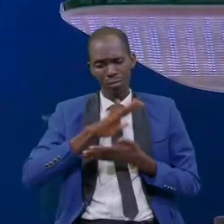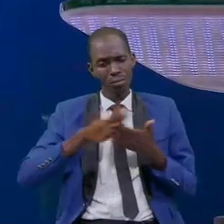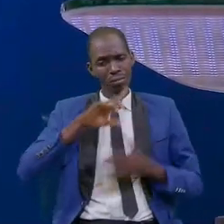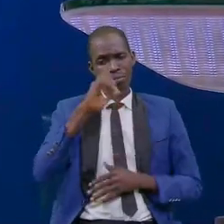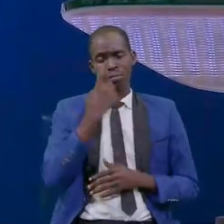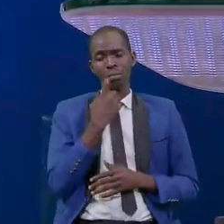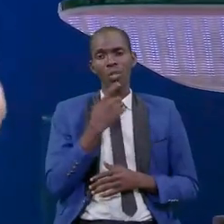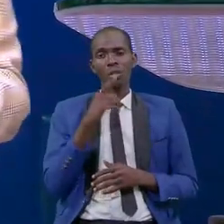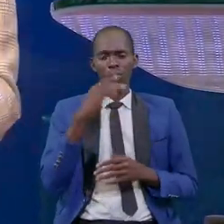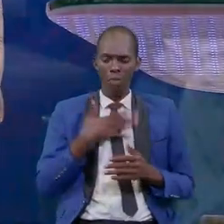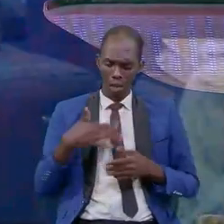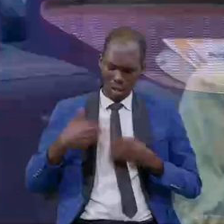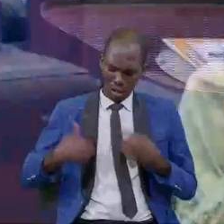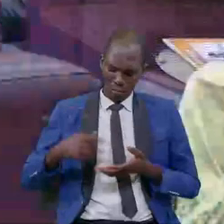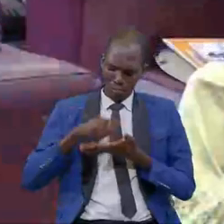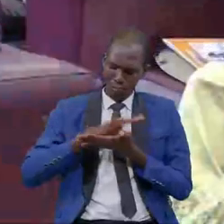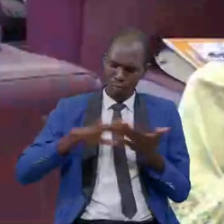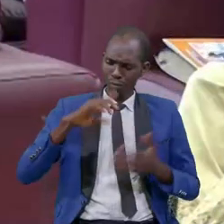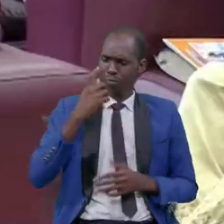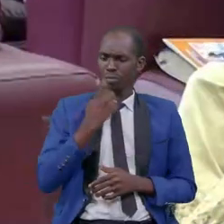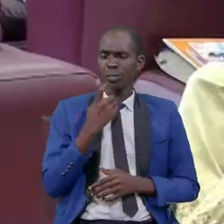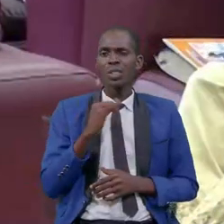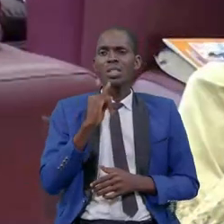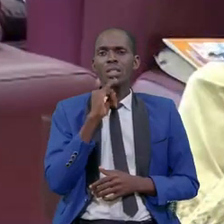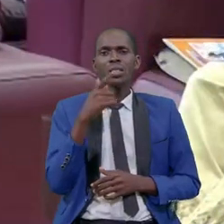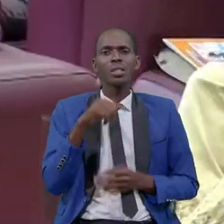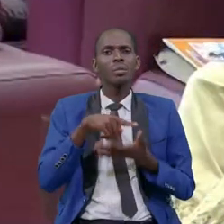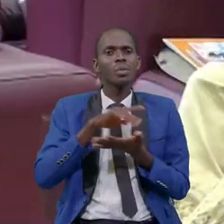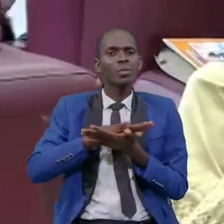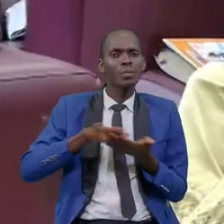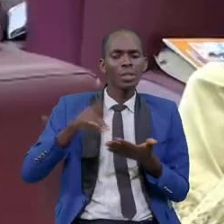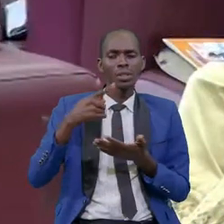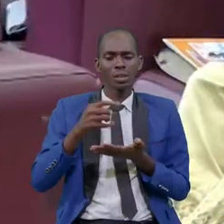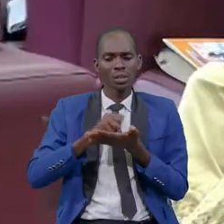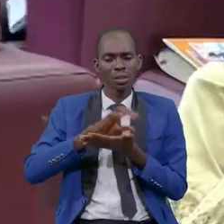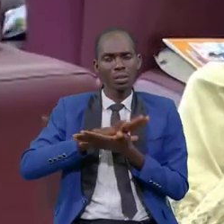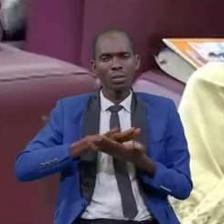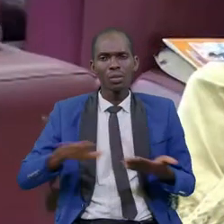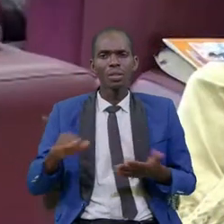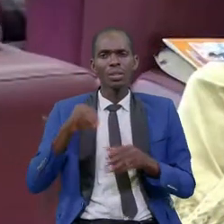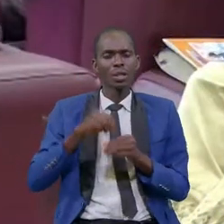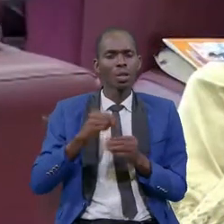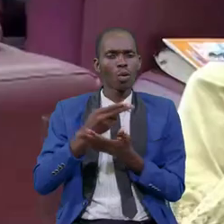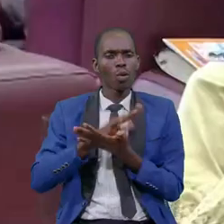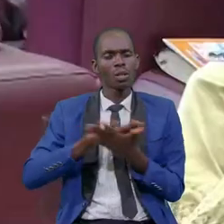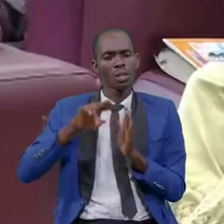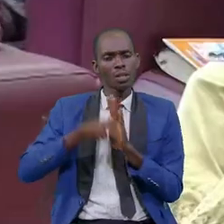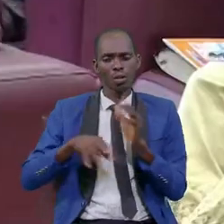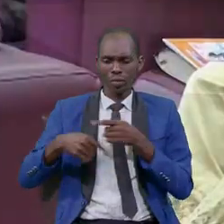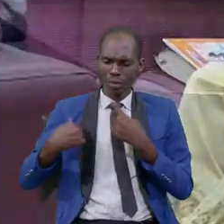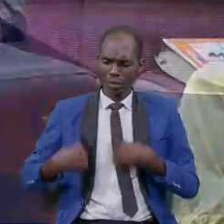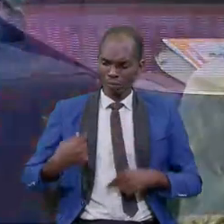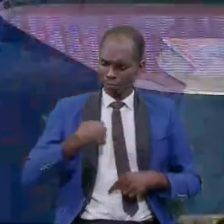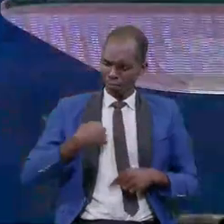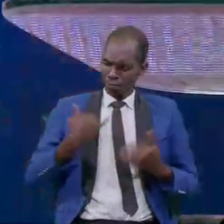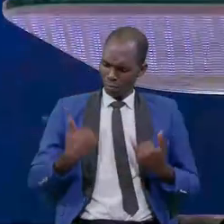dedans et au dehors? Mon cœur est-il pur? Est-ce que la purification, la sanctification, la sainteté de mon